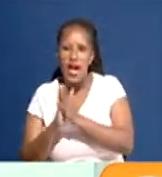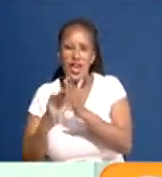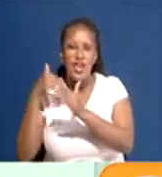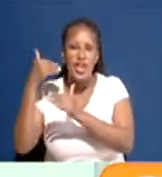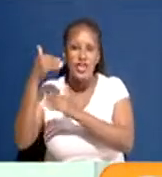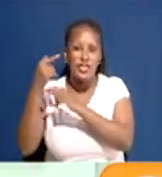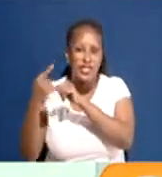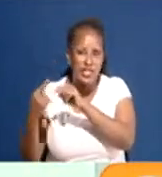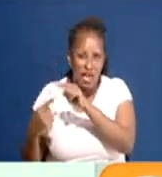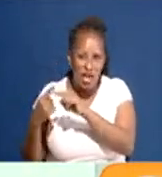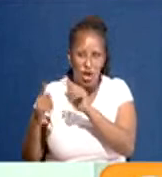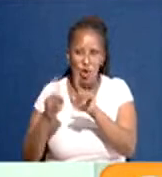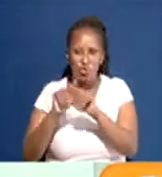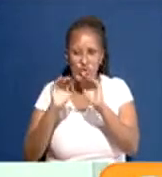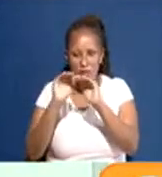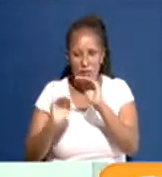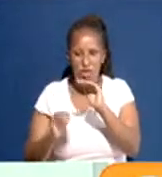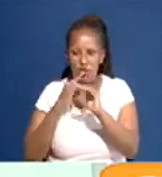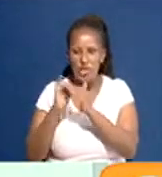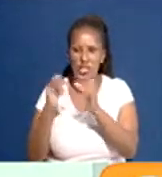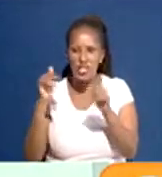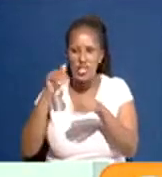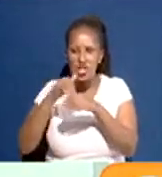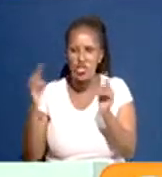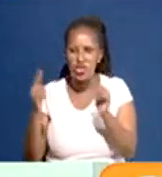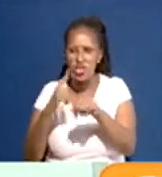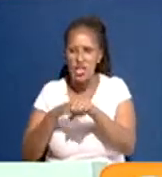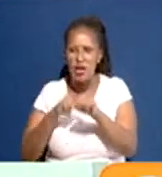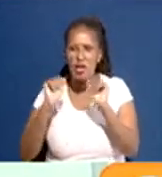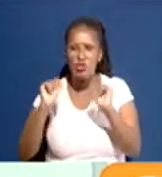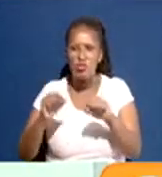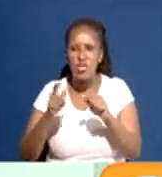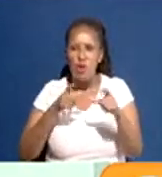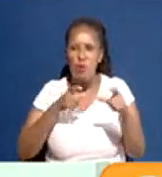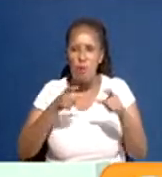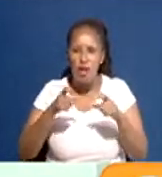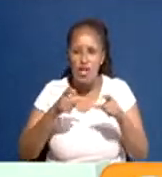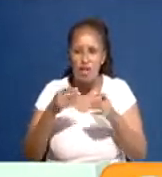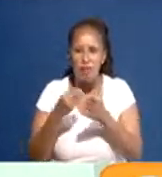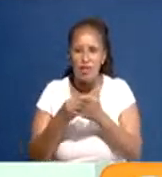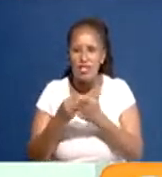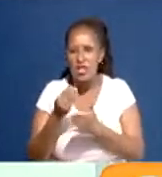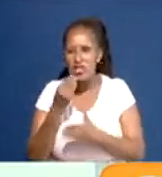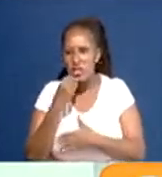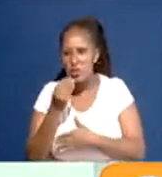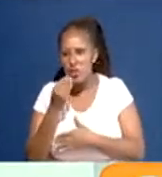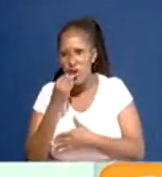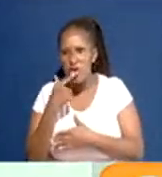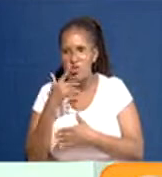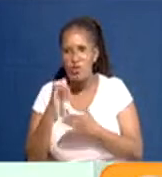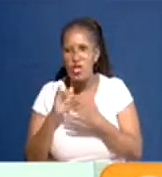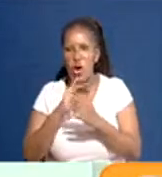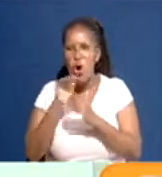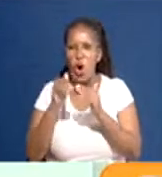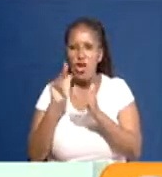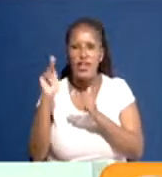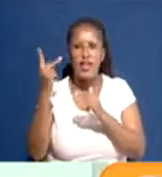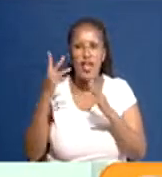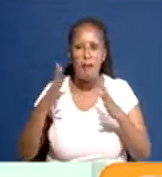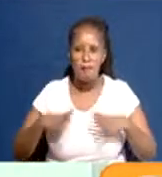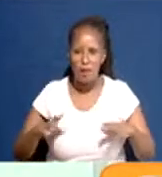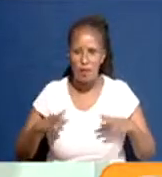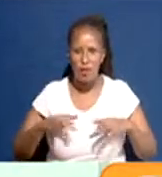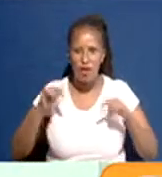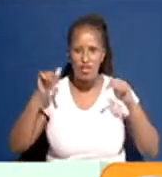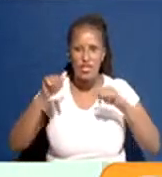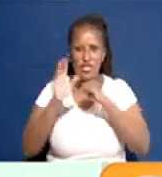will make sure that we manage the cost of living, we manage the cost of food, so that every citizen of the